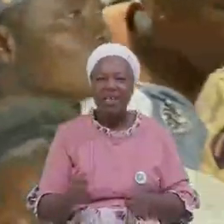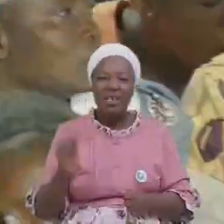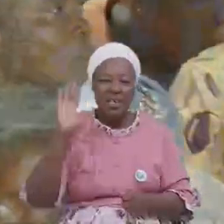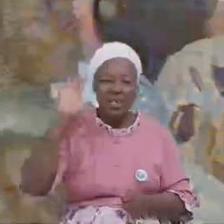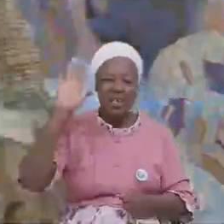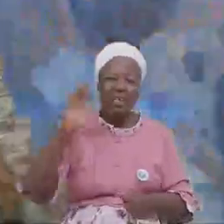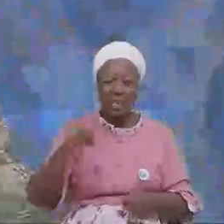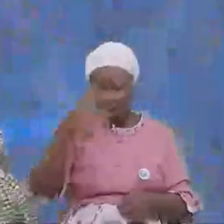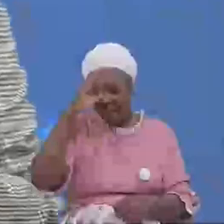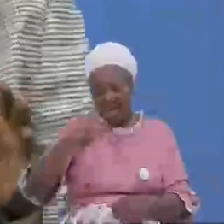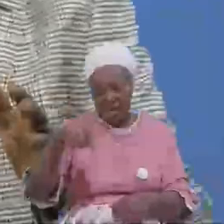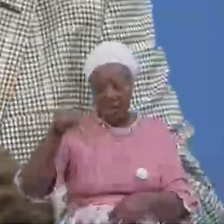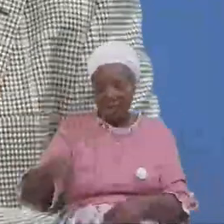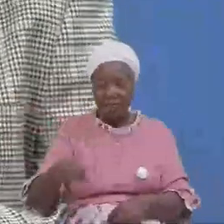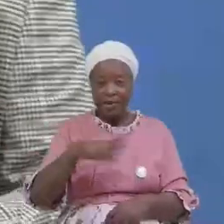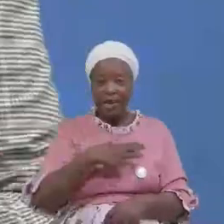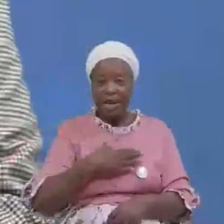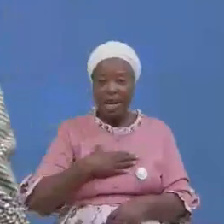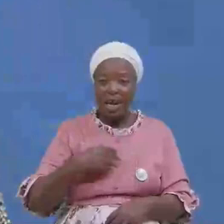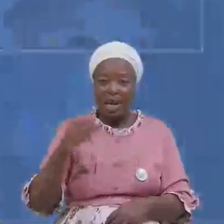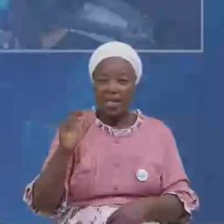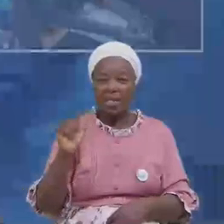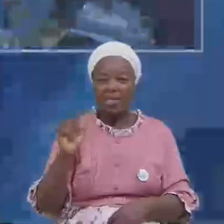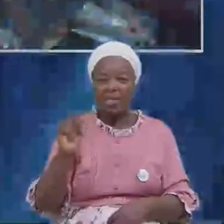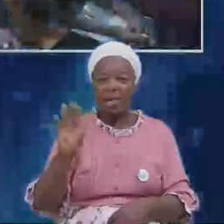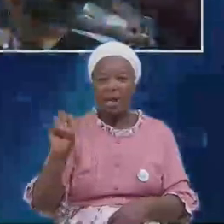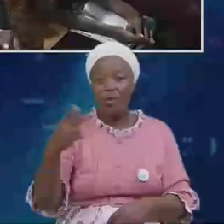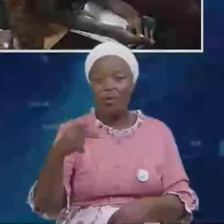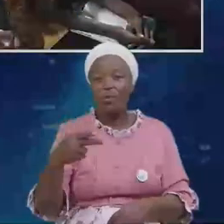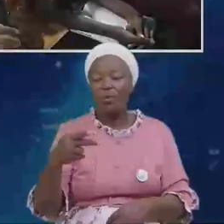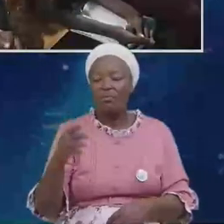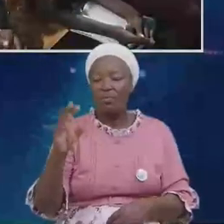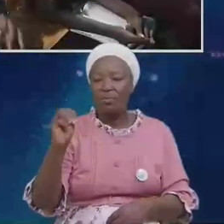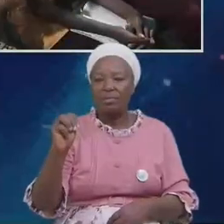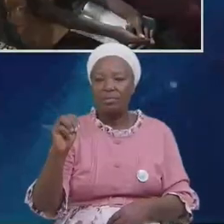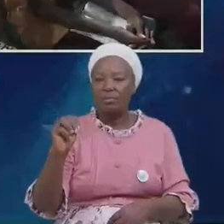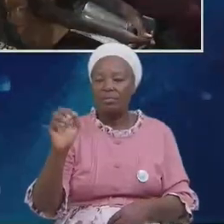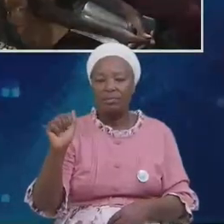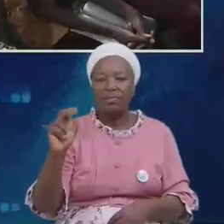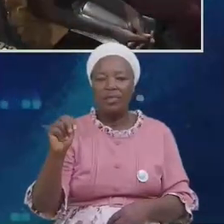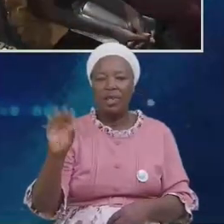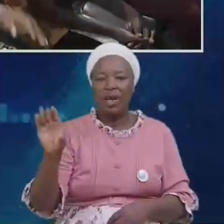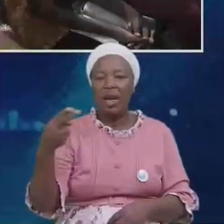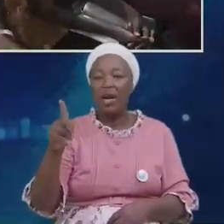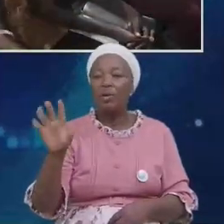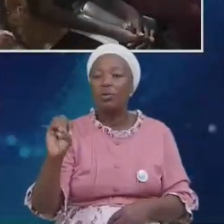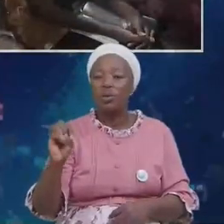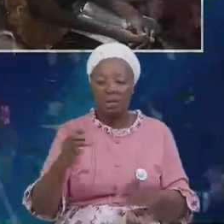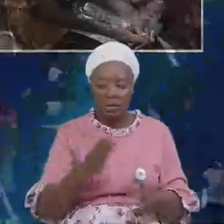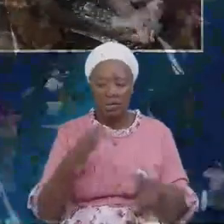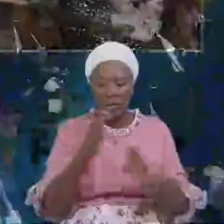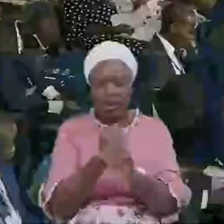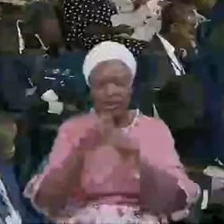instant, ses pieds et ses chevilles deviennent fermes. Quand, là où tu étais faible, Dieu te donnera la